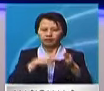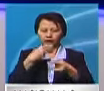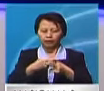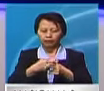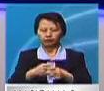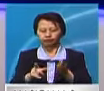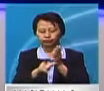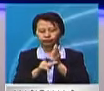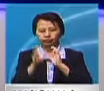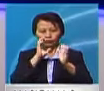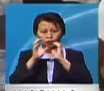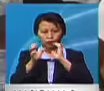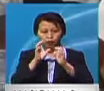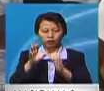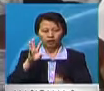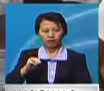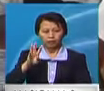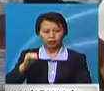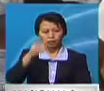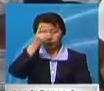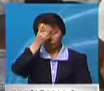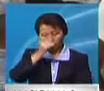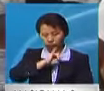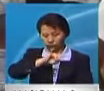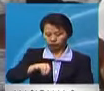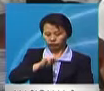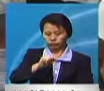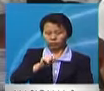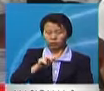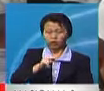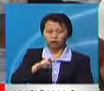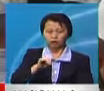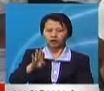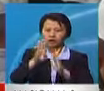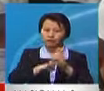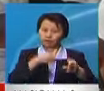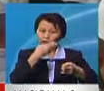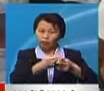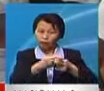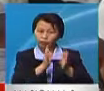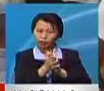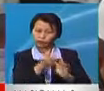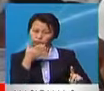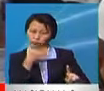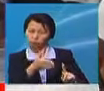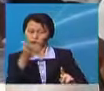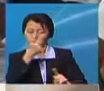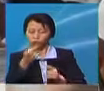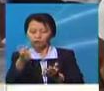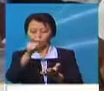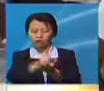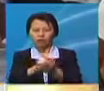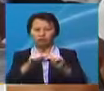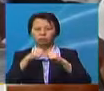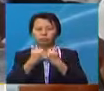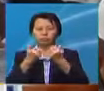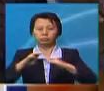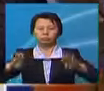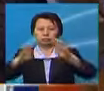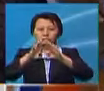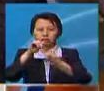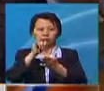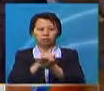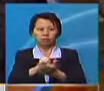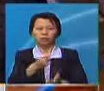Menteri Komunikasi dan Multimedia Datuk Jalani Johari berkata, bernama dijadikan sasaran kerana laporan agensi berita